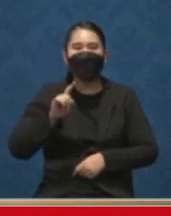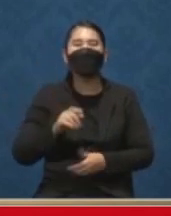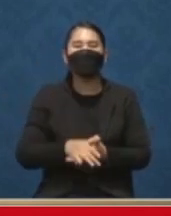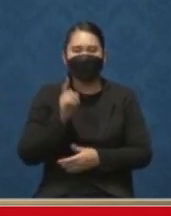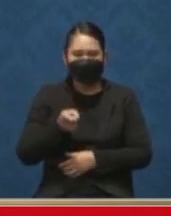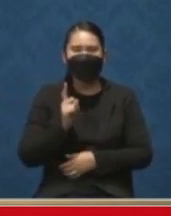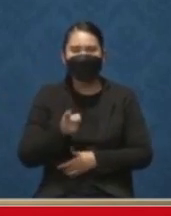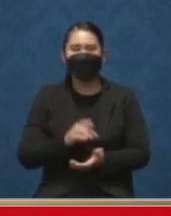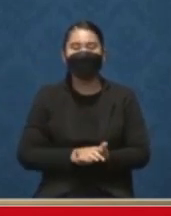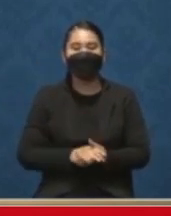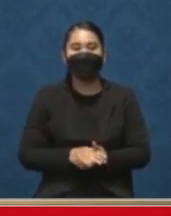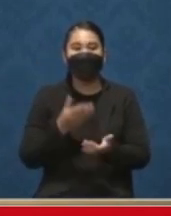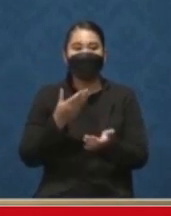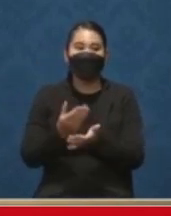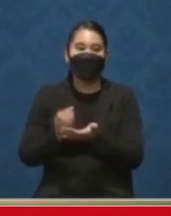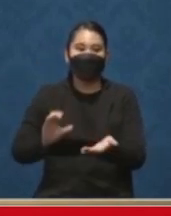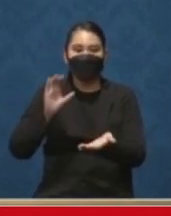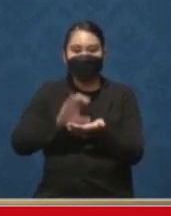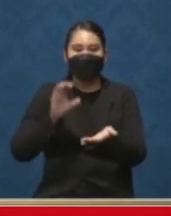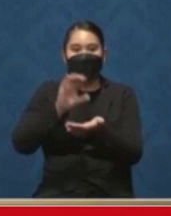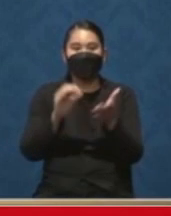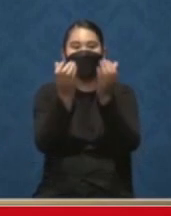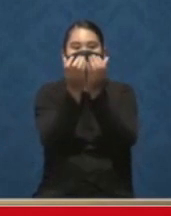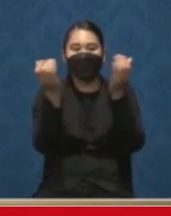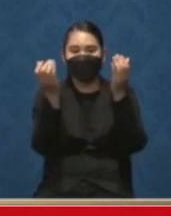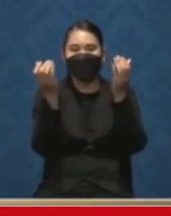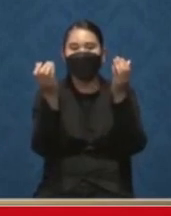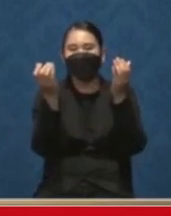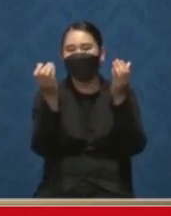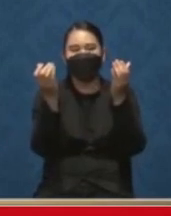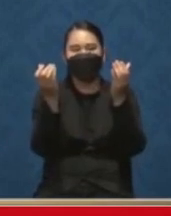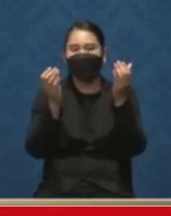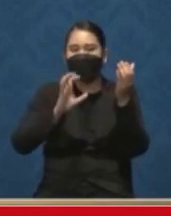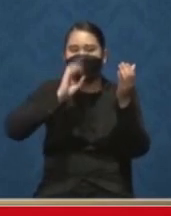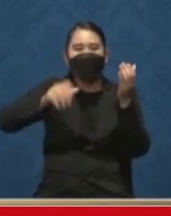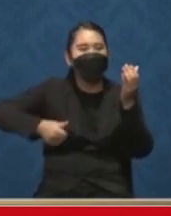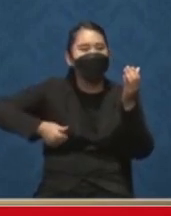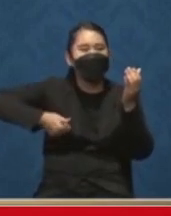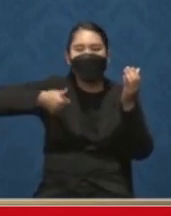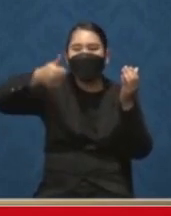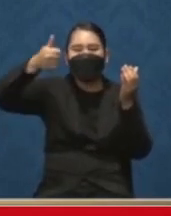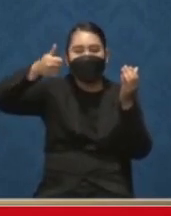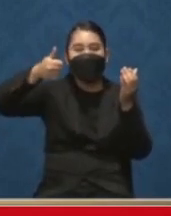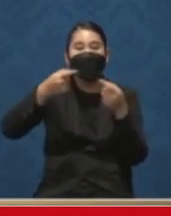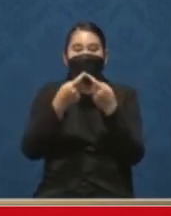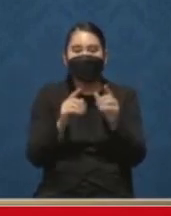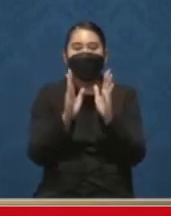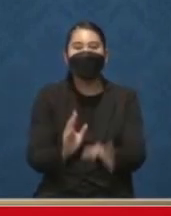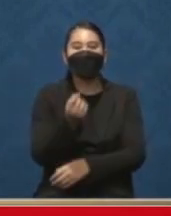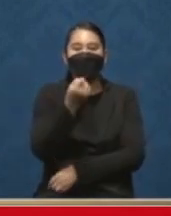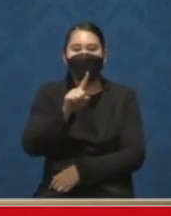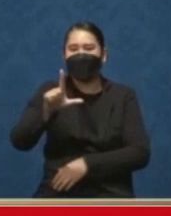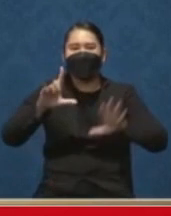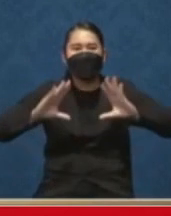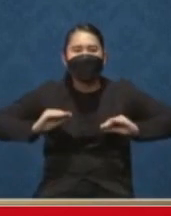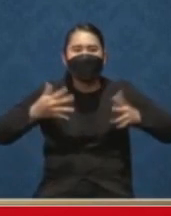ที่มามันเป็นอย่างนั้นจริงๆเสียเงินมหาศาลก็ได้รัฐนูลที่บอกว่าอุ้ยมันดีสุดเลิศของบางคนแต่11ล้